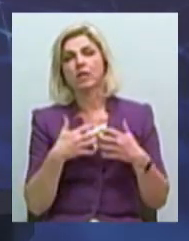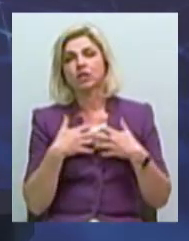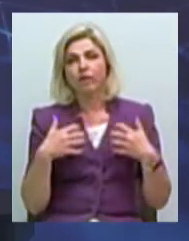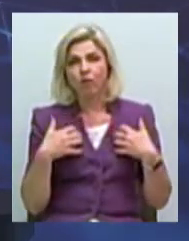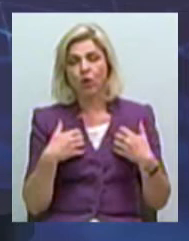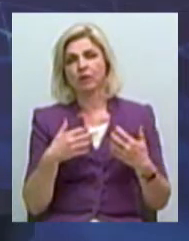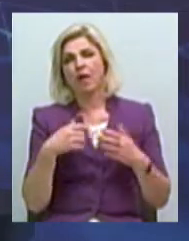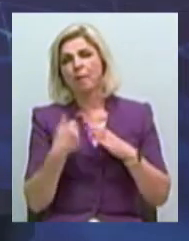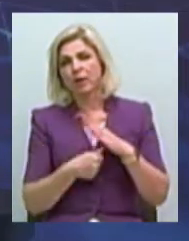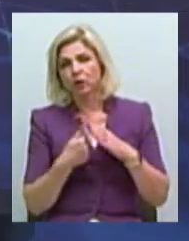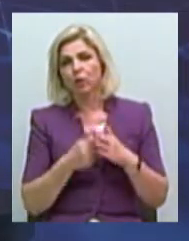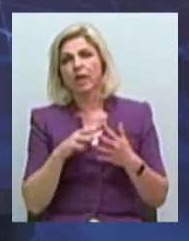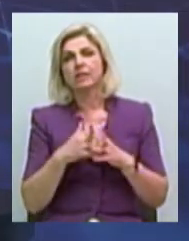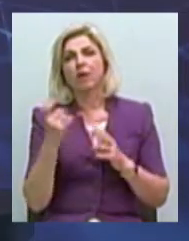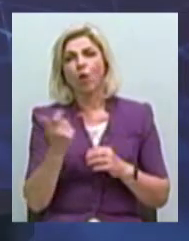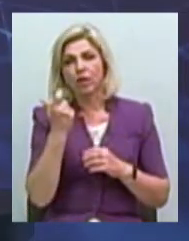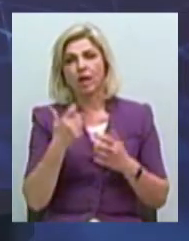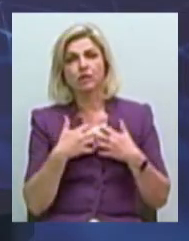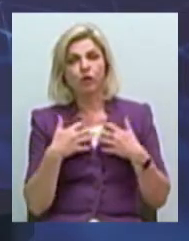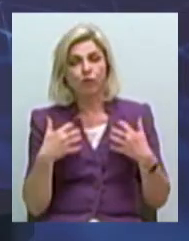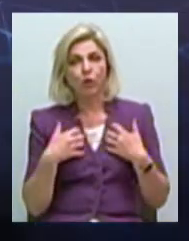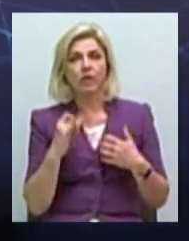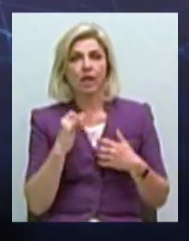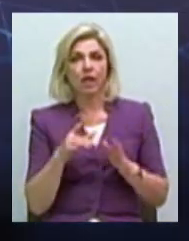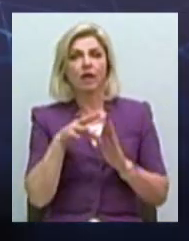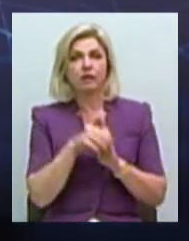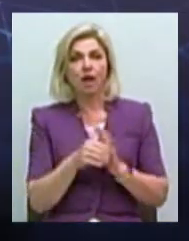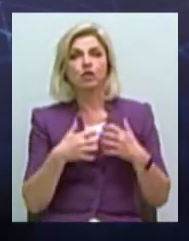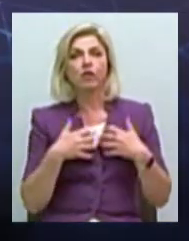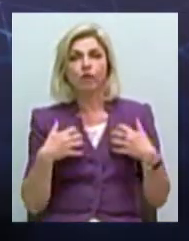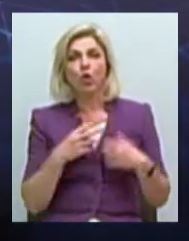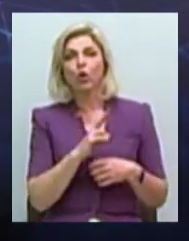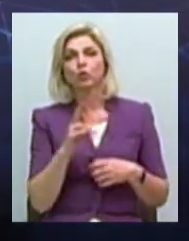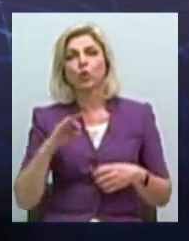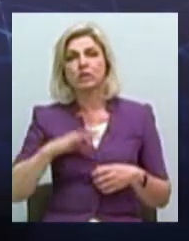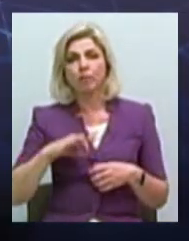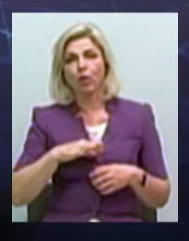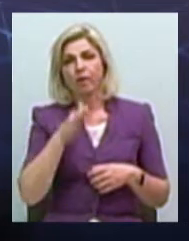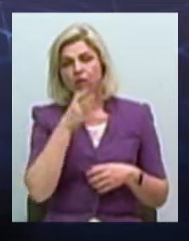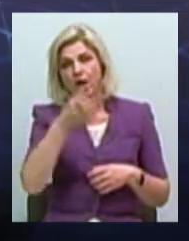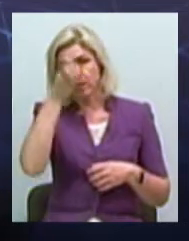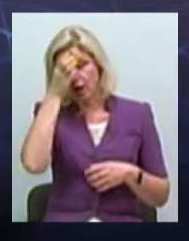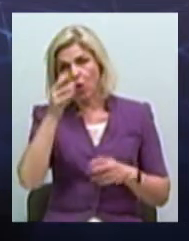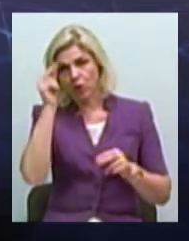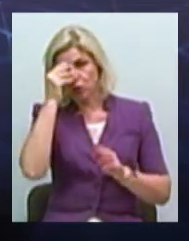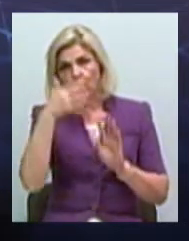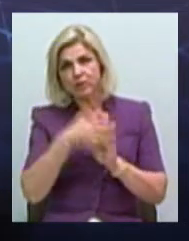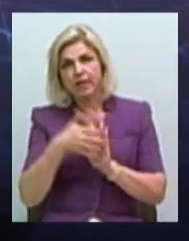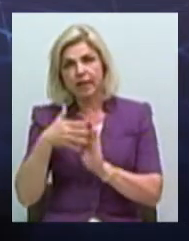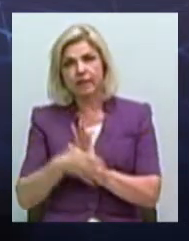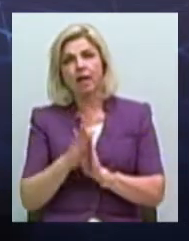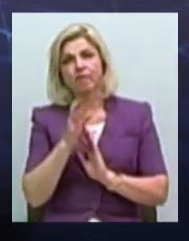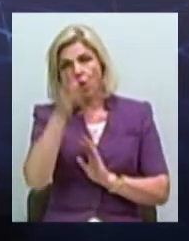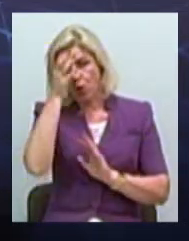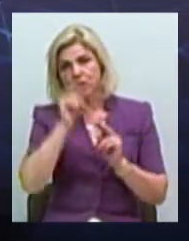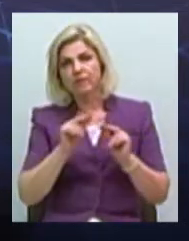безпритульними, сільськогосподарськими тваринами, а також тваринами, які використовуються при проведенні наукових дослідів в освітньому